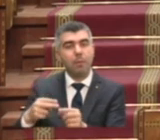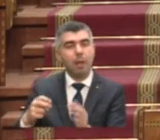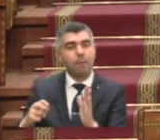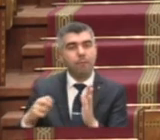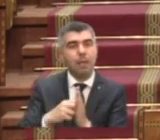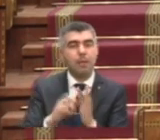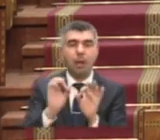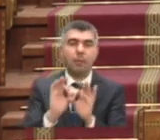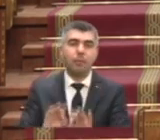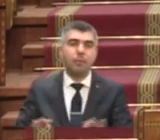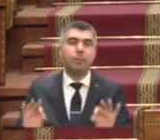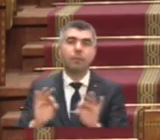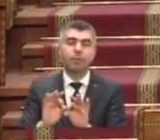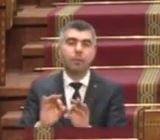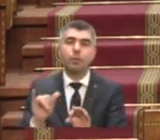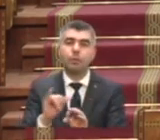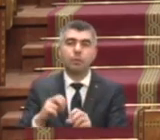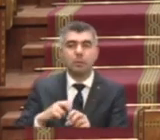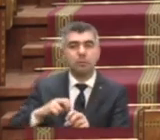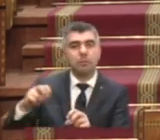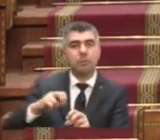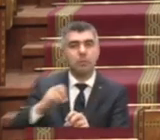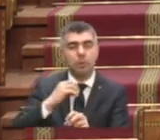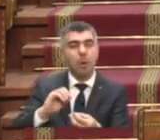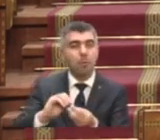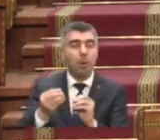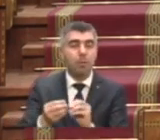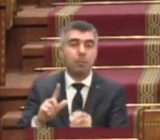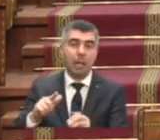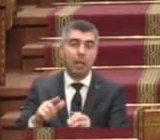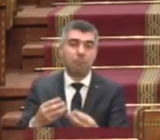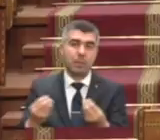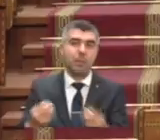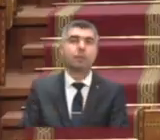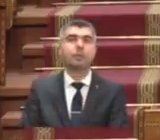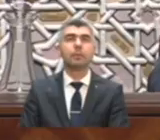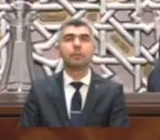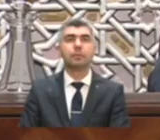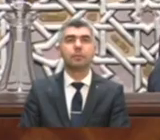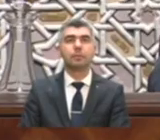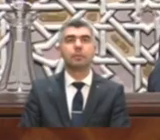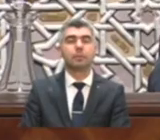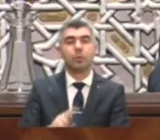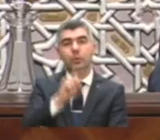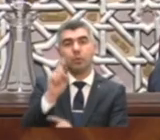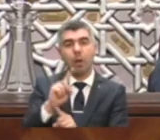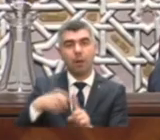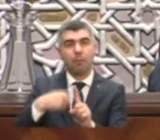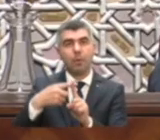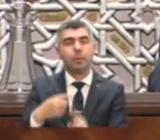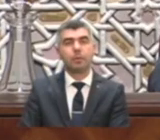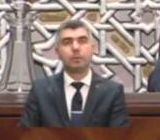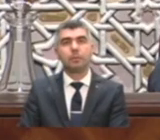ما كايناش. اذا كيفاش غيخدم النقل الكبير باش يخدم النقل الصغير؟ اذا راه عندنا مشكل. انتهى الوقت. شكرا. هل من تعقيب اضافي؟